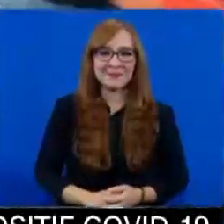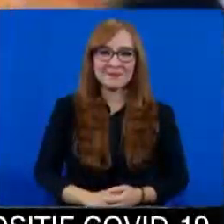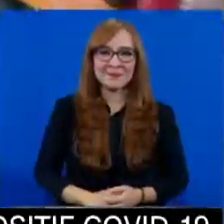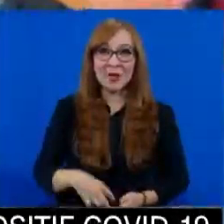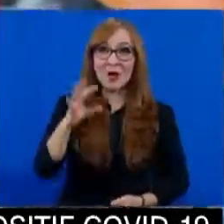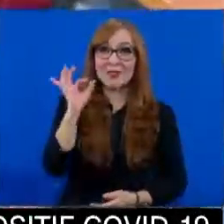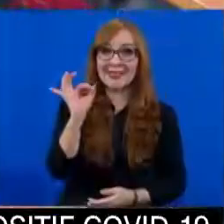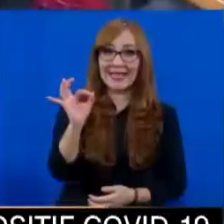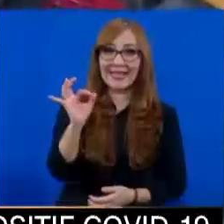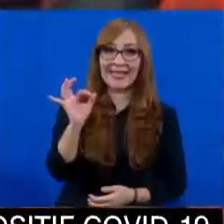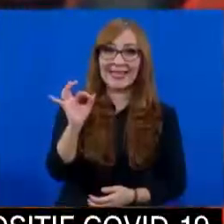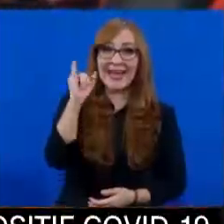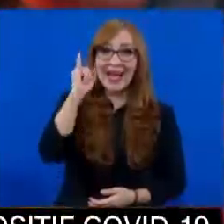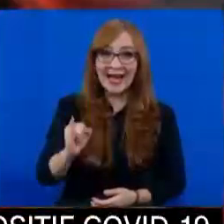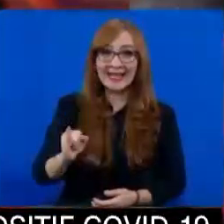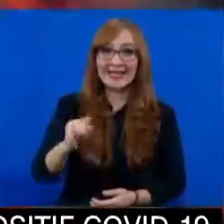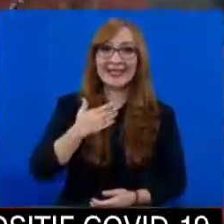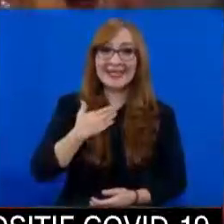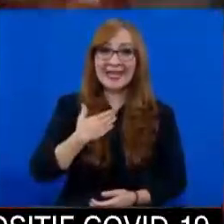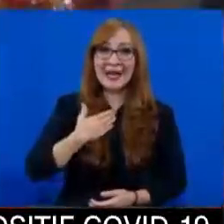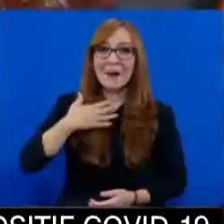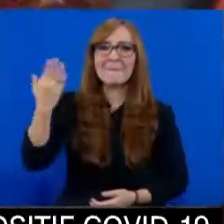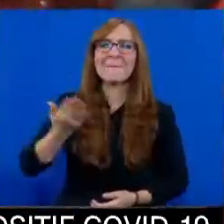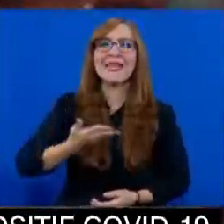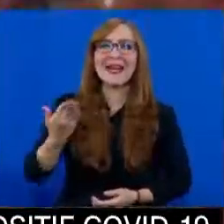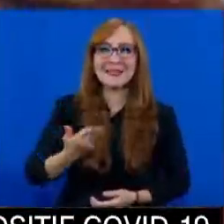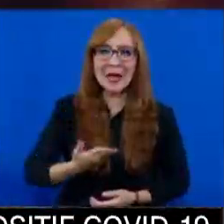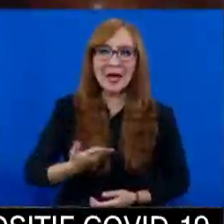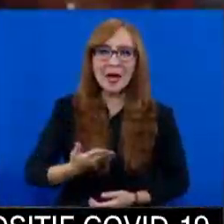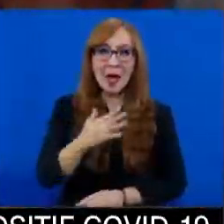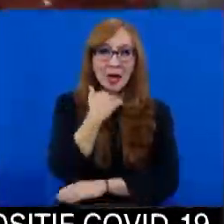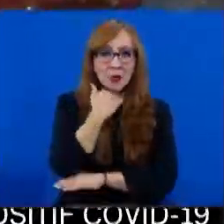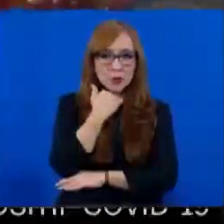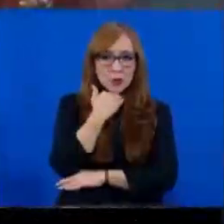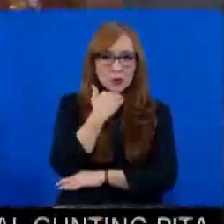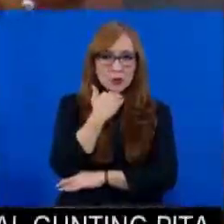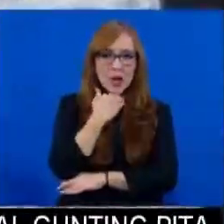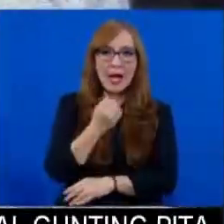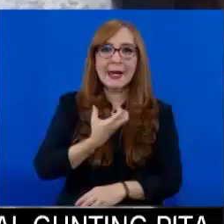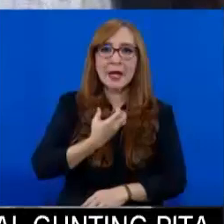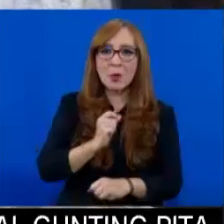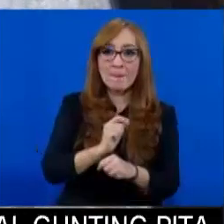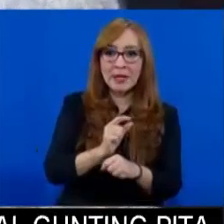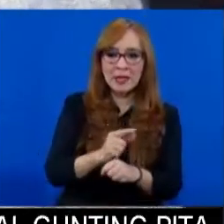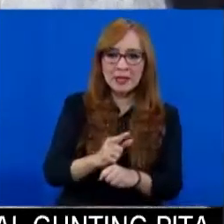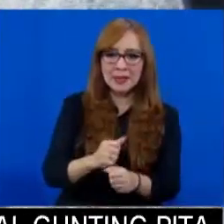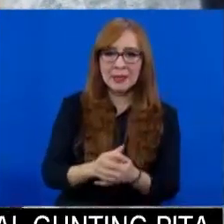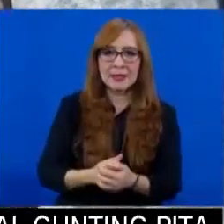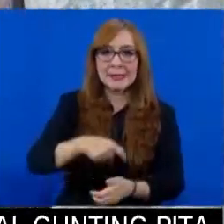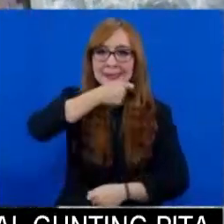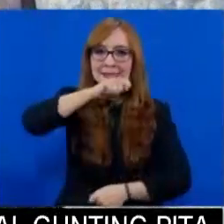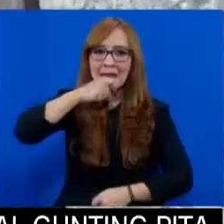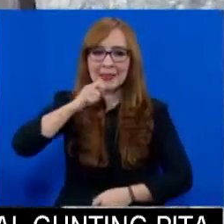Oke, akhirnya saya sudah terbiasa. Eits, ada yang pesan sate. Yuk kita bakar satenya. Dalam sehari